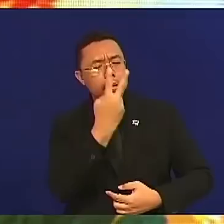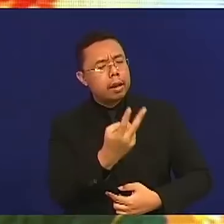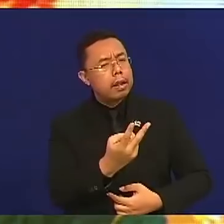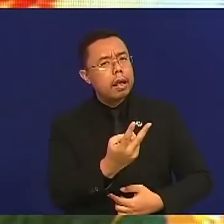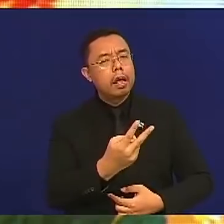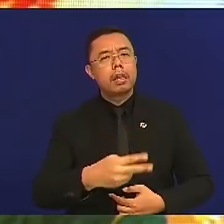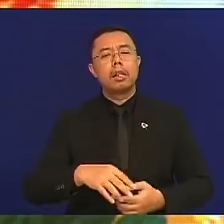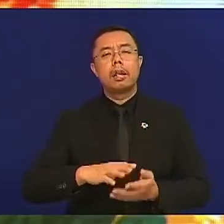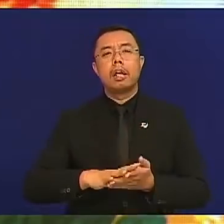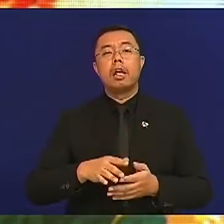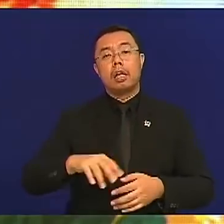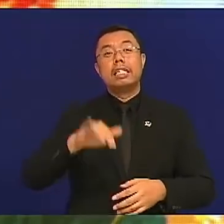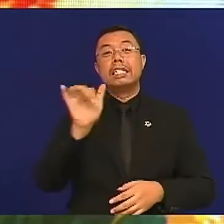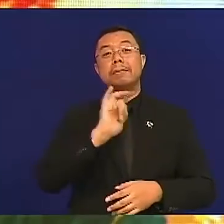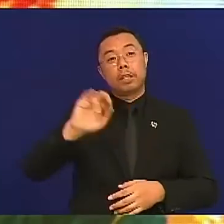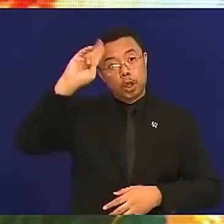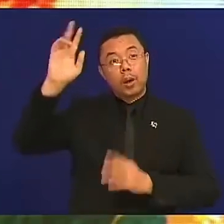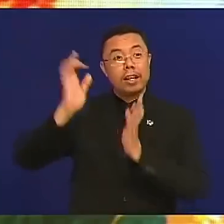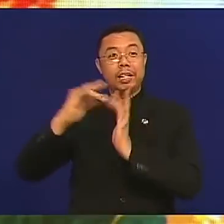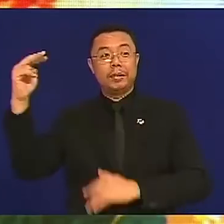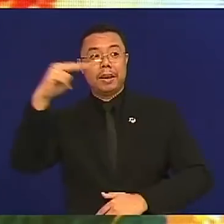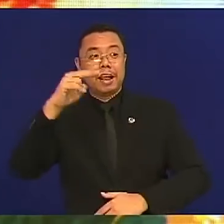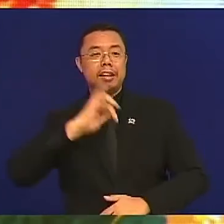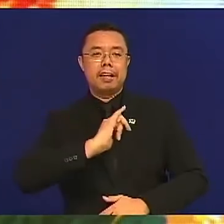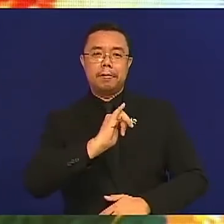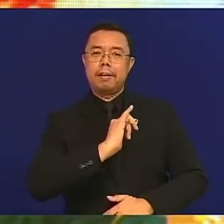melihat seperti Tuhan melihat.